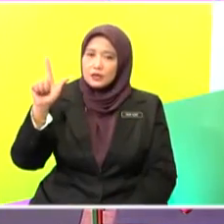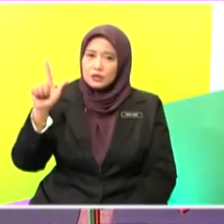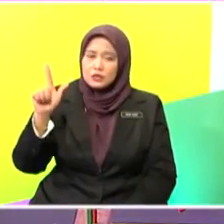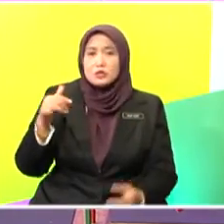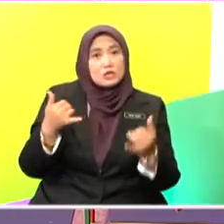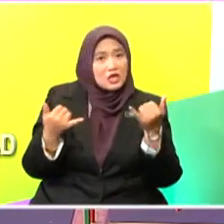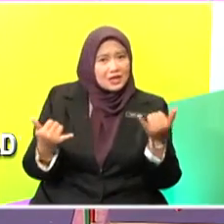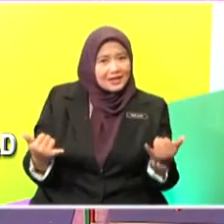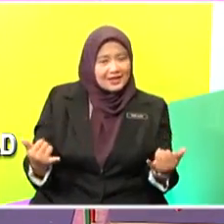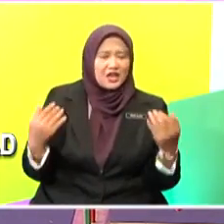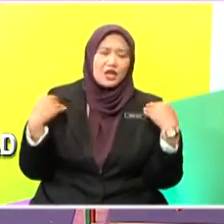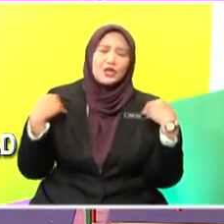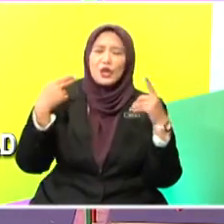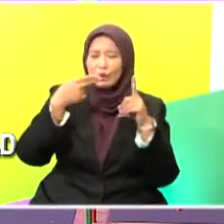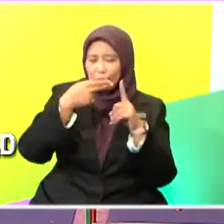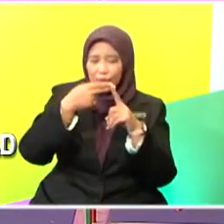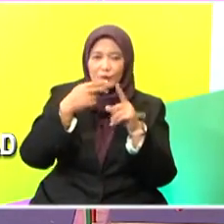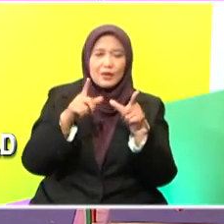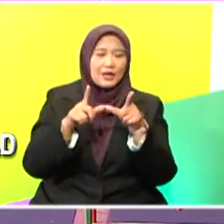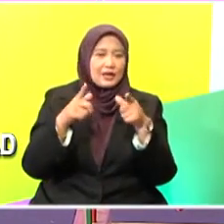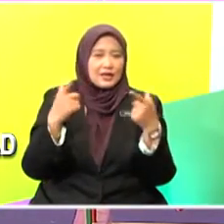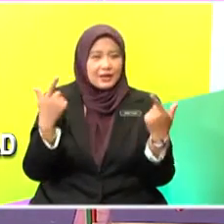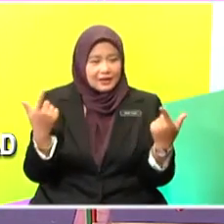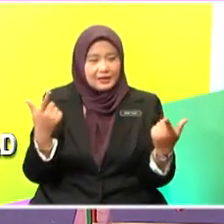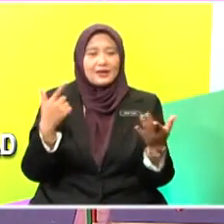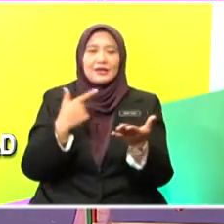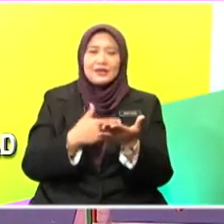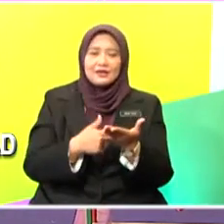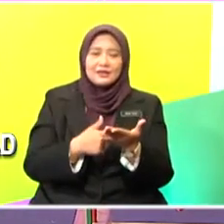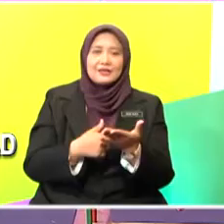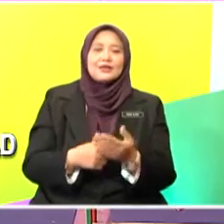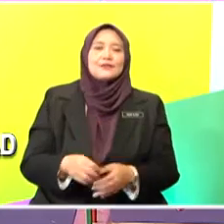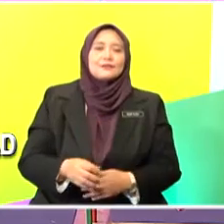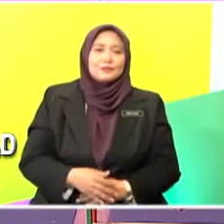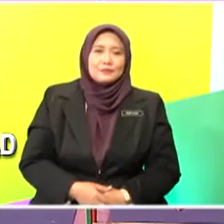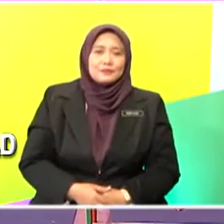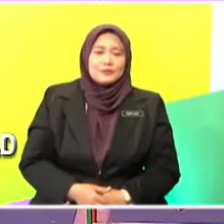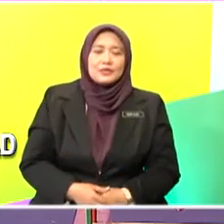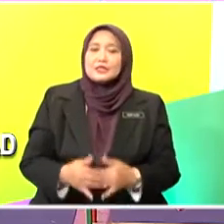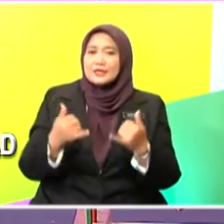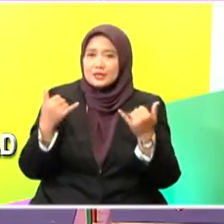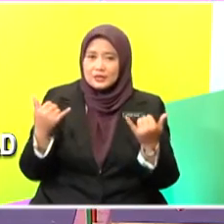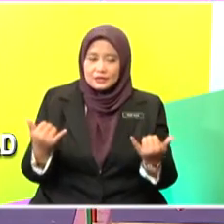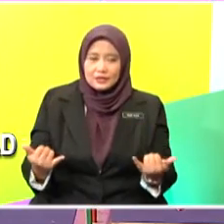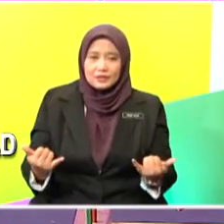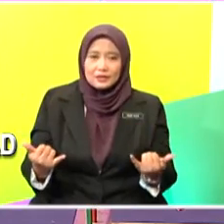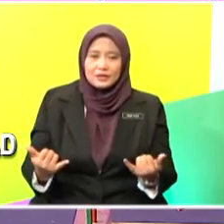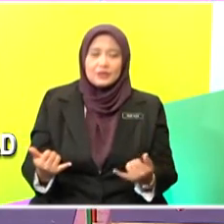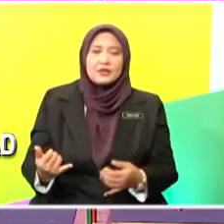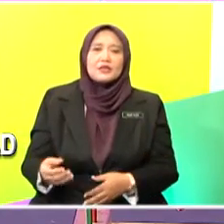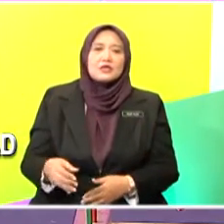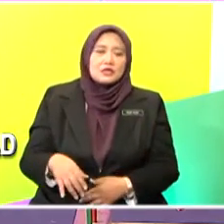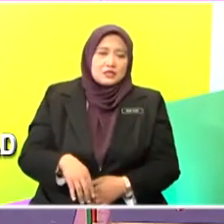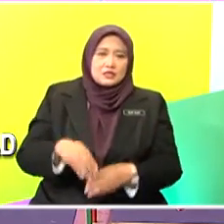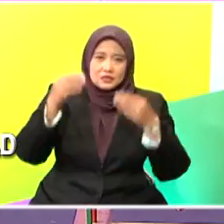huruf tau, Hakim. Betul, cikgu. Huruf abjad kan? Betul. Okay. Sekarang cikgu nak Hakim. Okey, Hakim dah